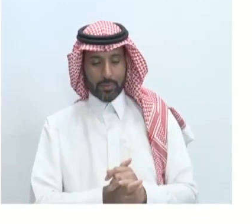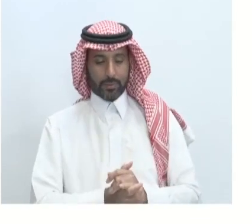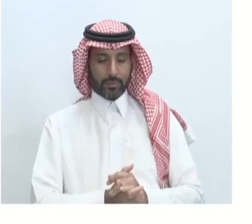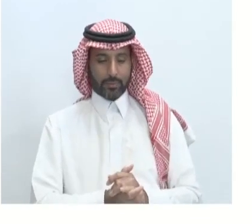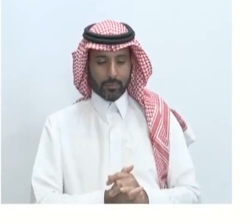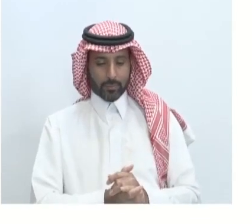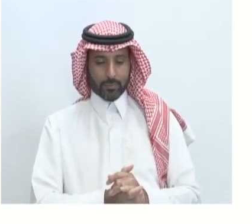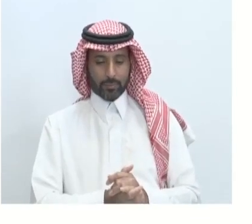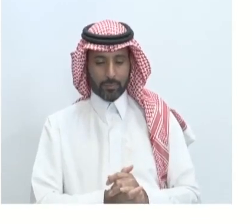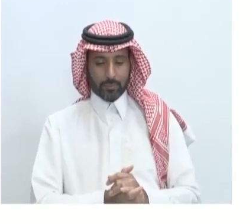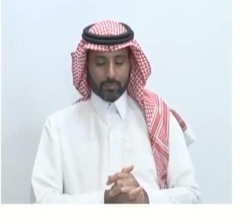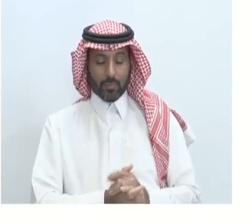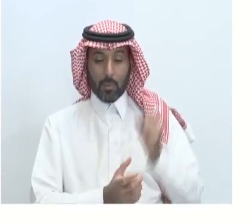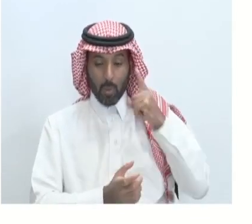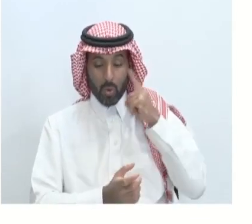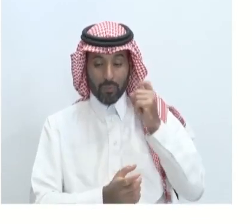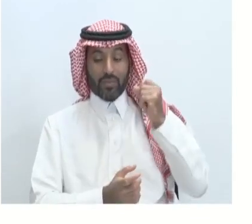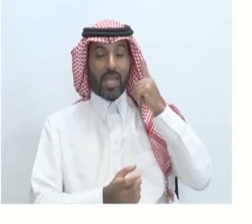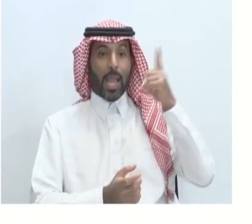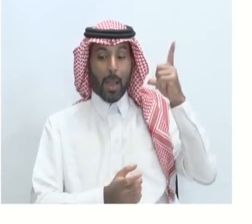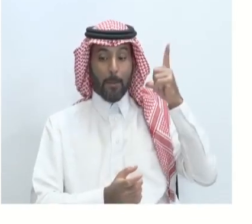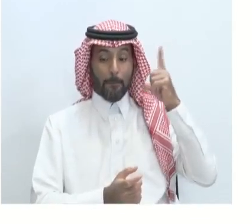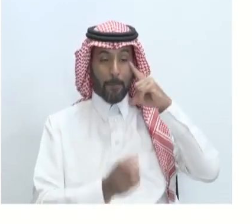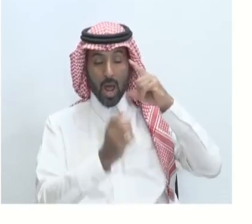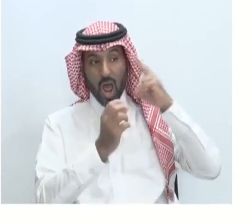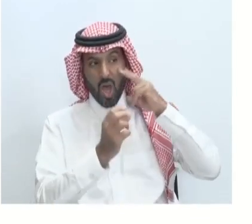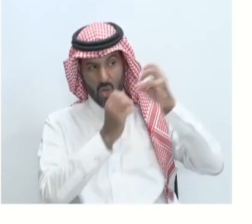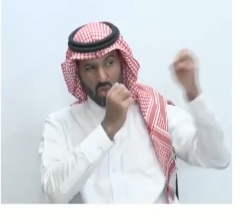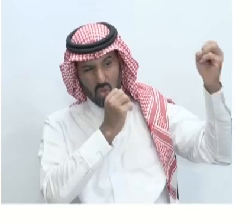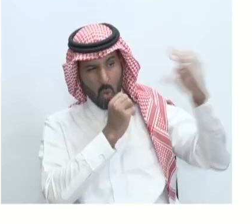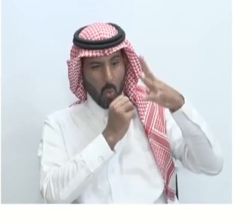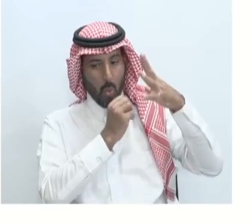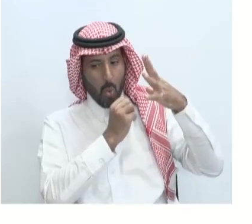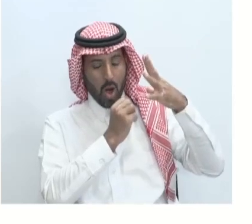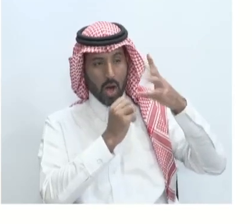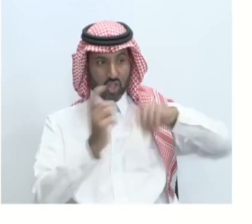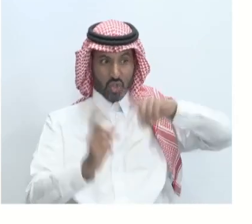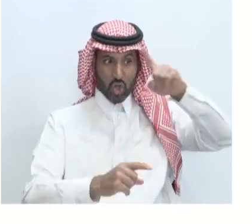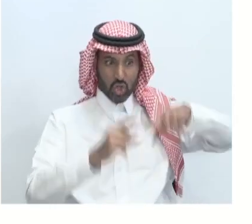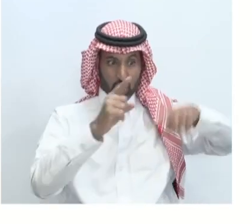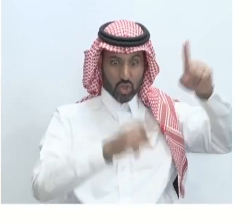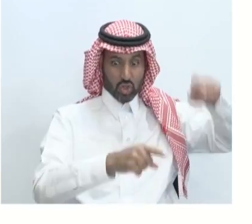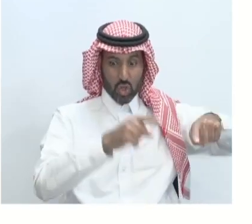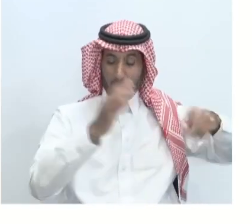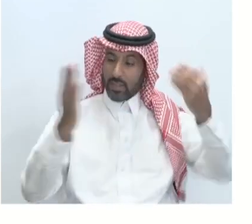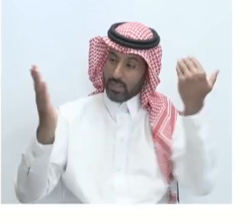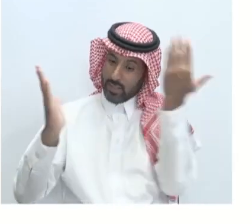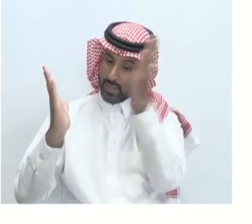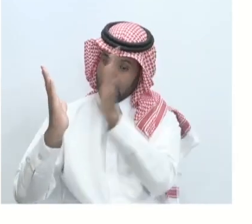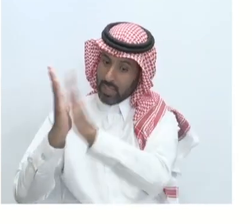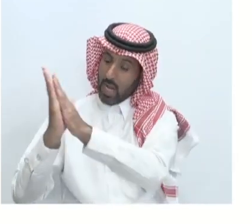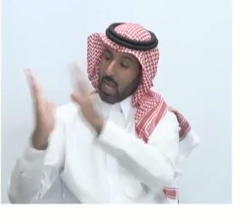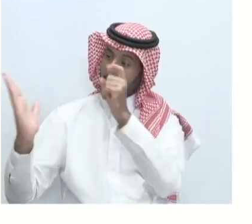الفلكيون من المعروف في علم الضوء ان شعاع الضوء يحدث له انعكاس في